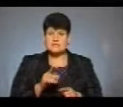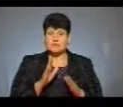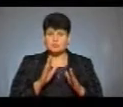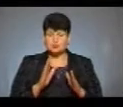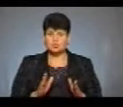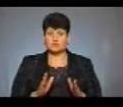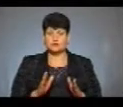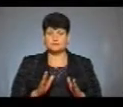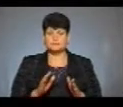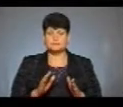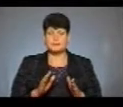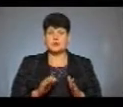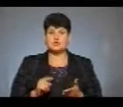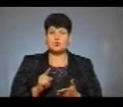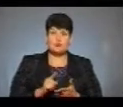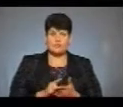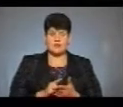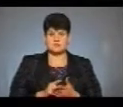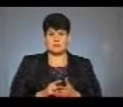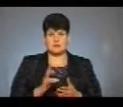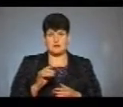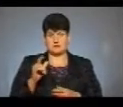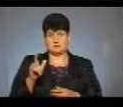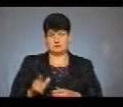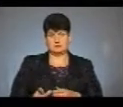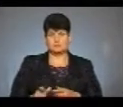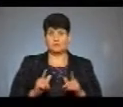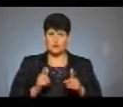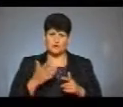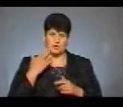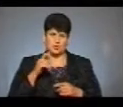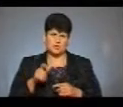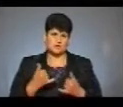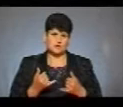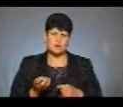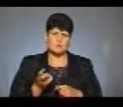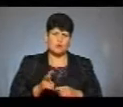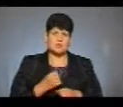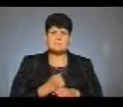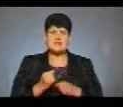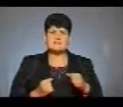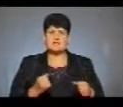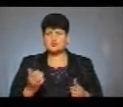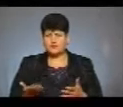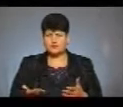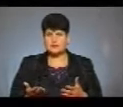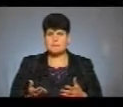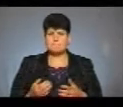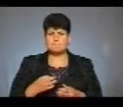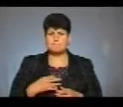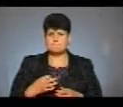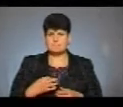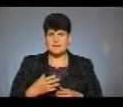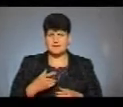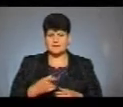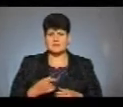це зобов'язання на самому працівнику. Ну, погодьтеся, коли людина сьогодні приходить працевлаштовуватися, то білими на